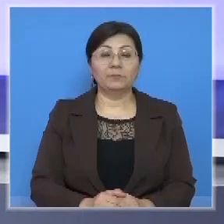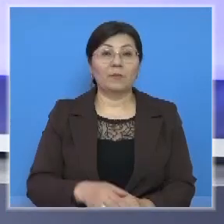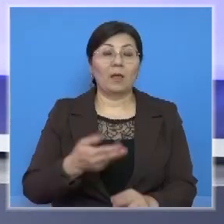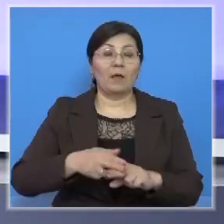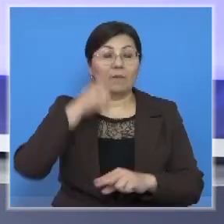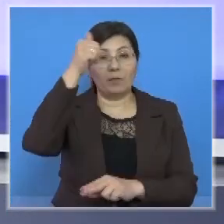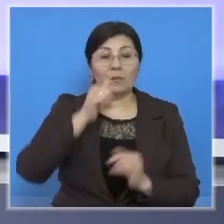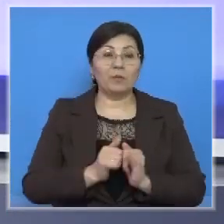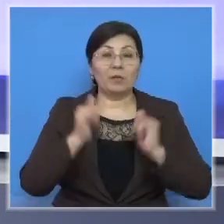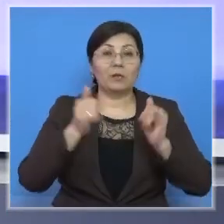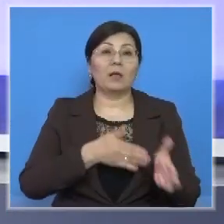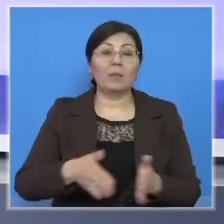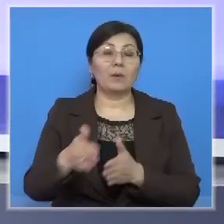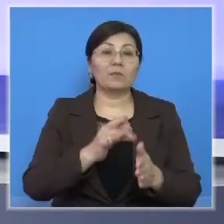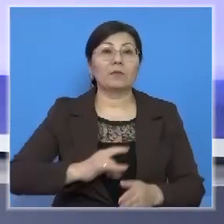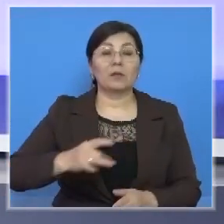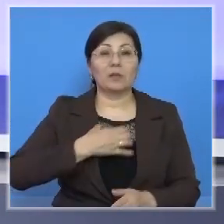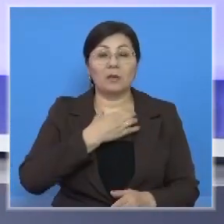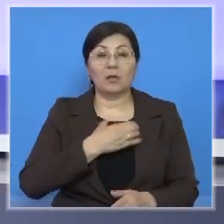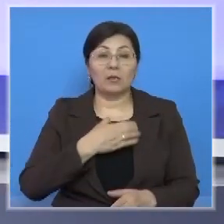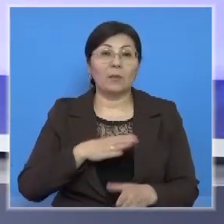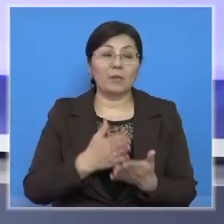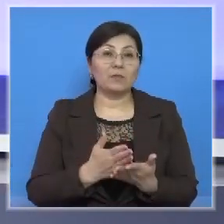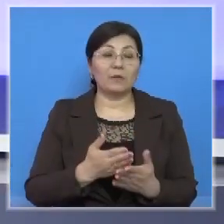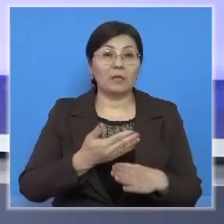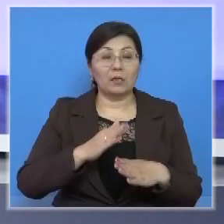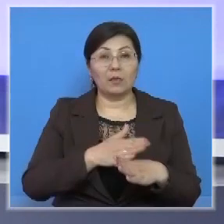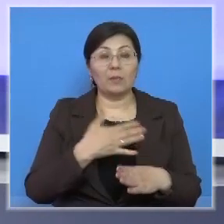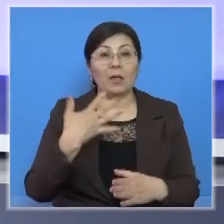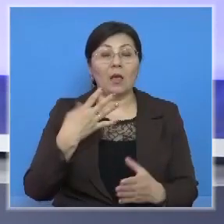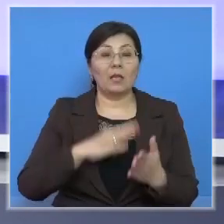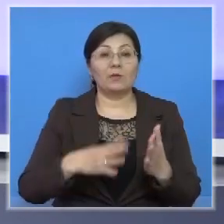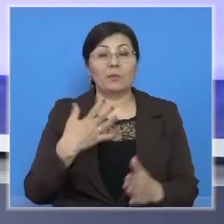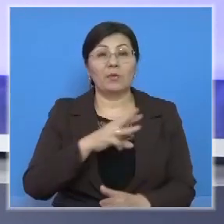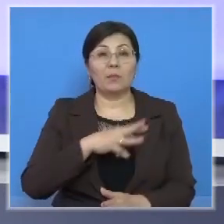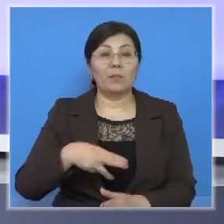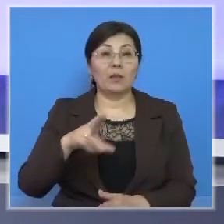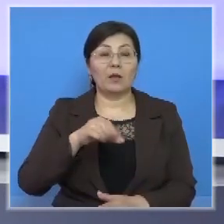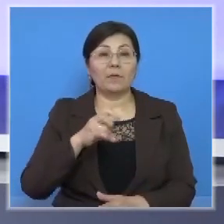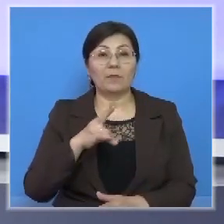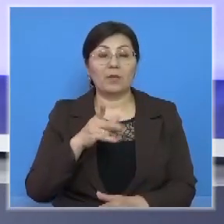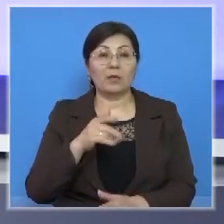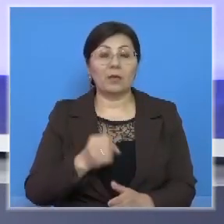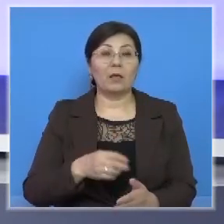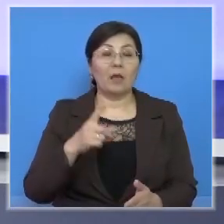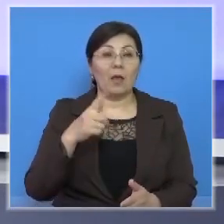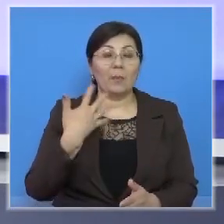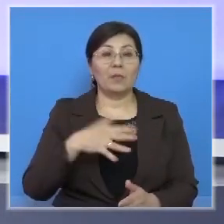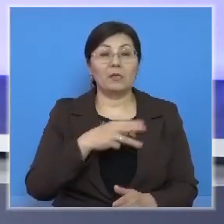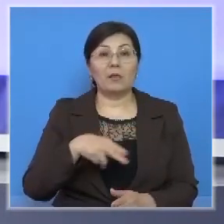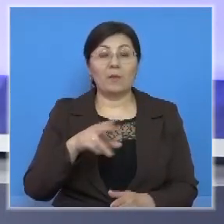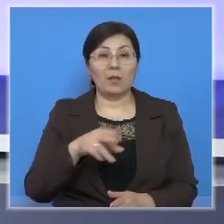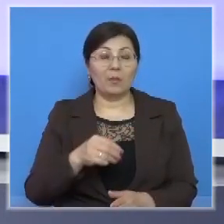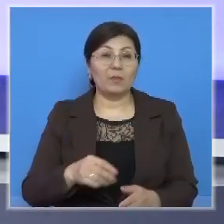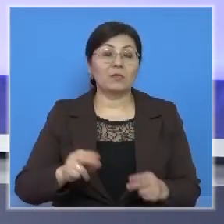В этом году на развитие дорог республиканского значения и местных сетей выделено более 95 миллиардов тенге. Свыше 50 миллиардов пойдут на ремонт